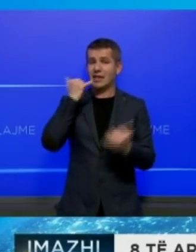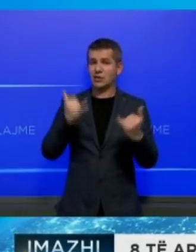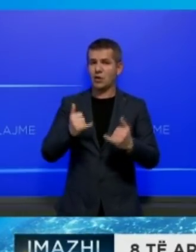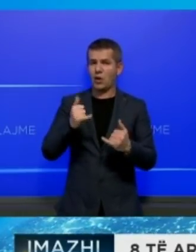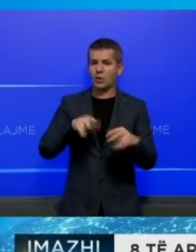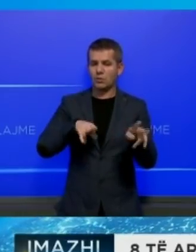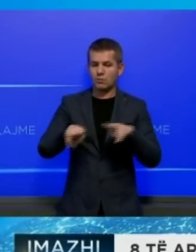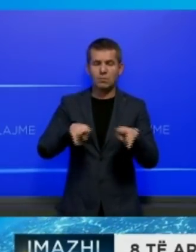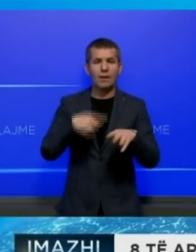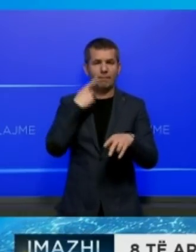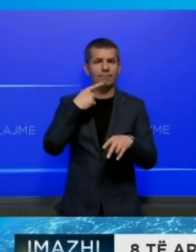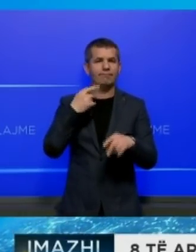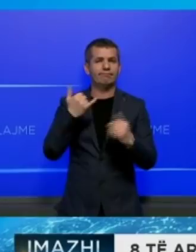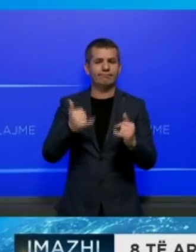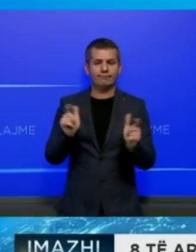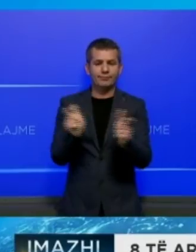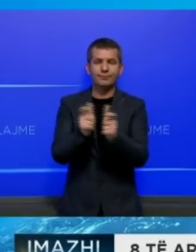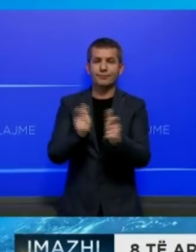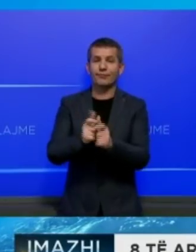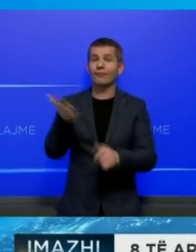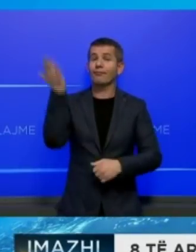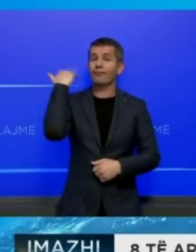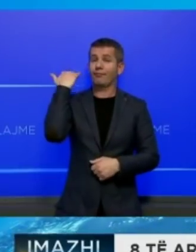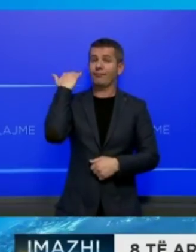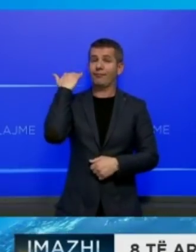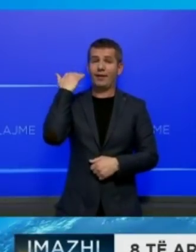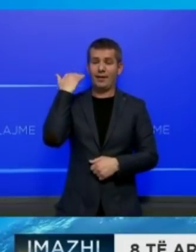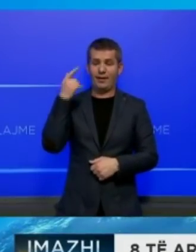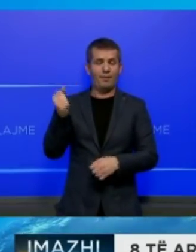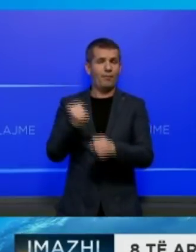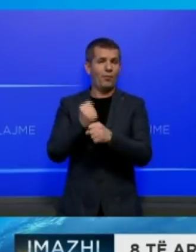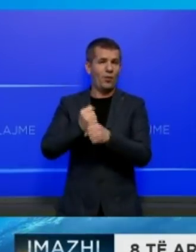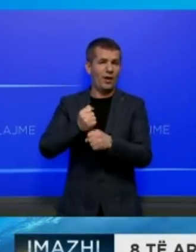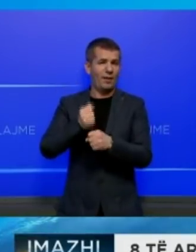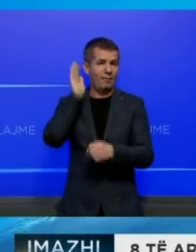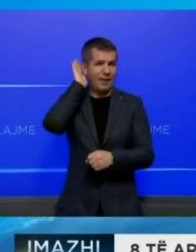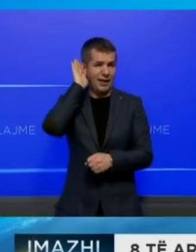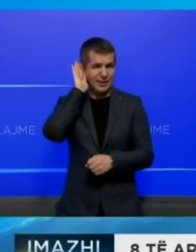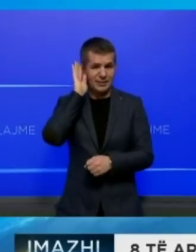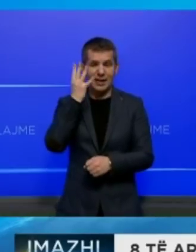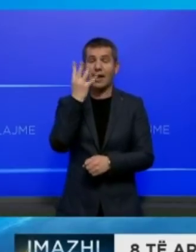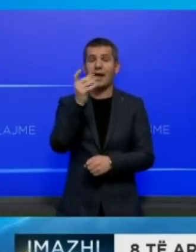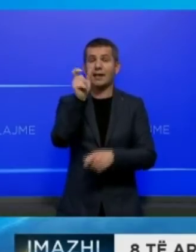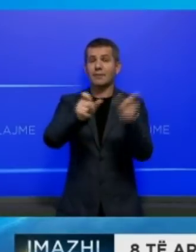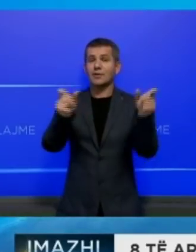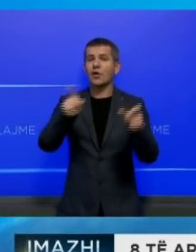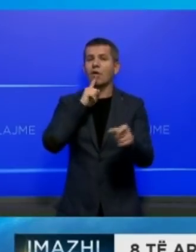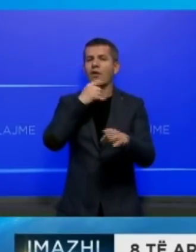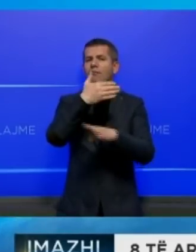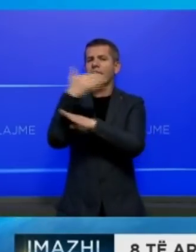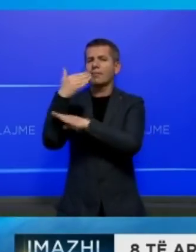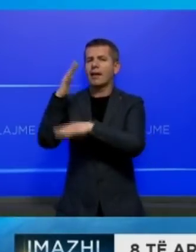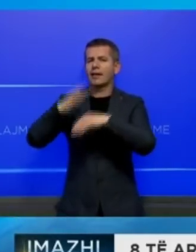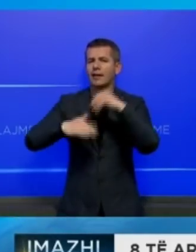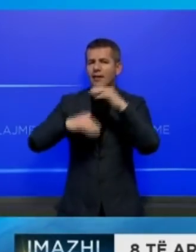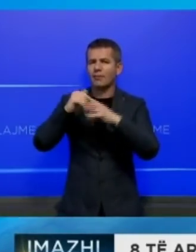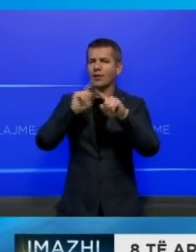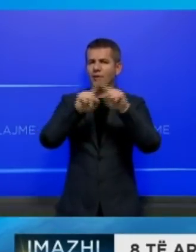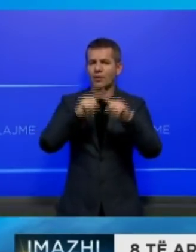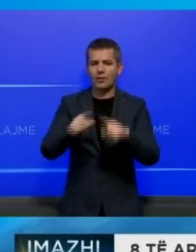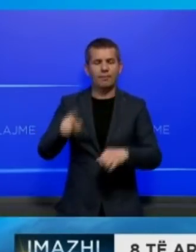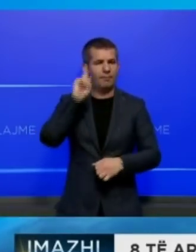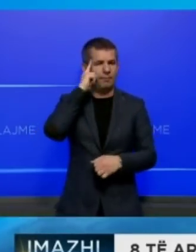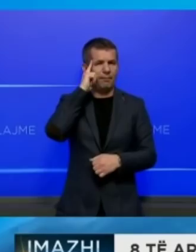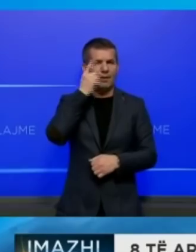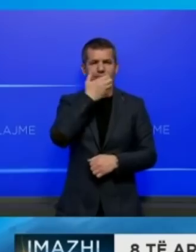3 prej të arrestuarve janë ish zyrtar të Ministrisë së Mjedisit, ndërsa 4 janë pronar të kompanive ndërtimore të cilët dyshohen për